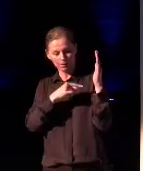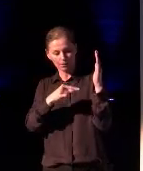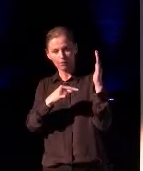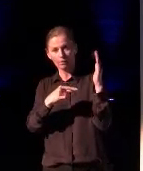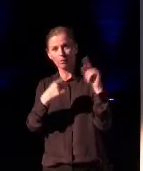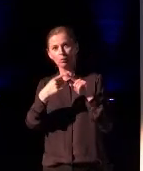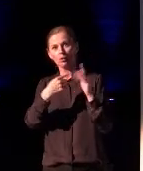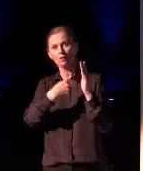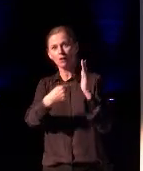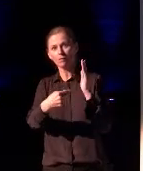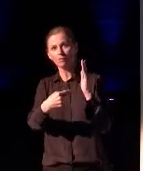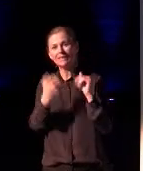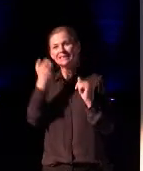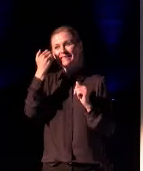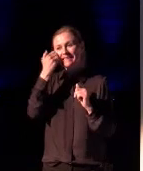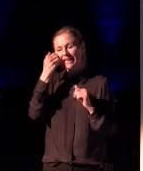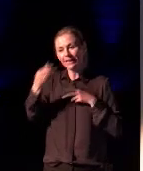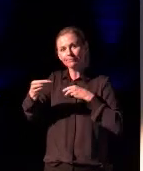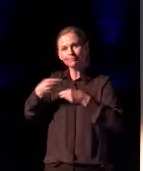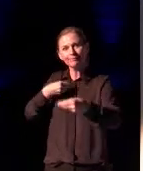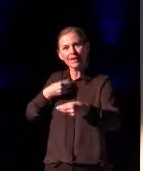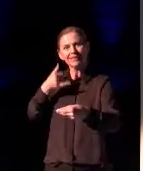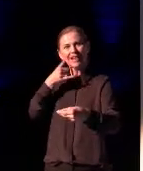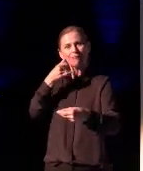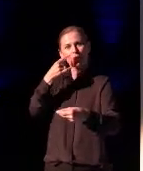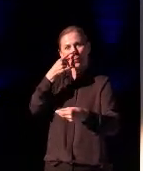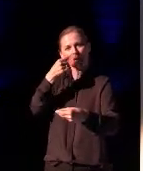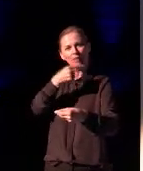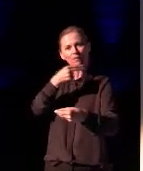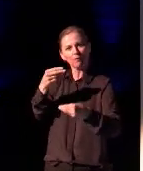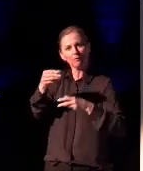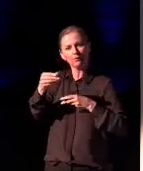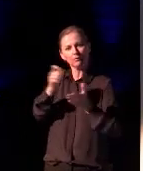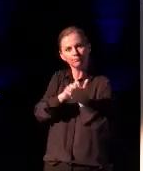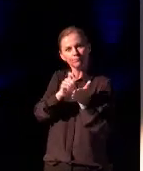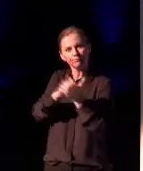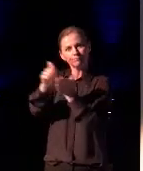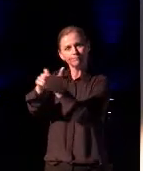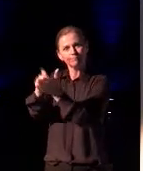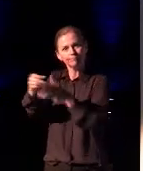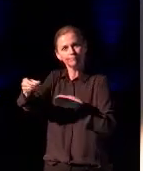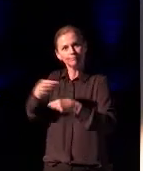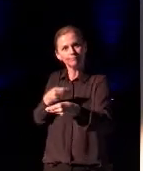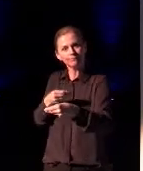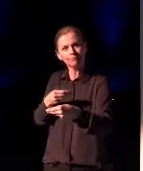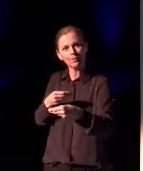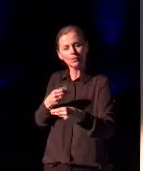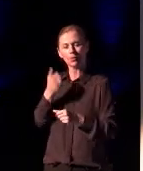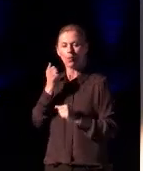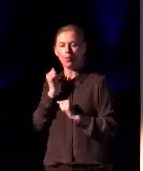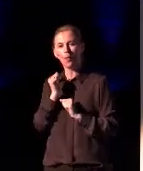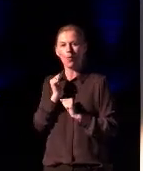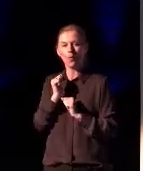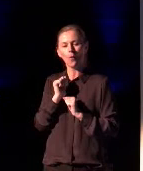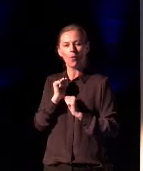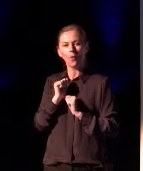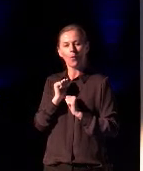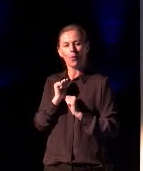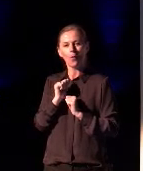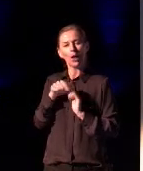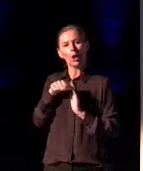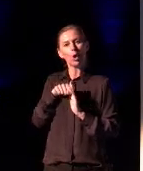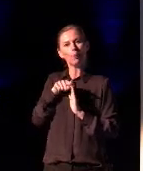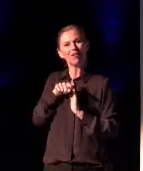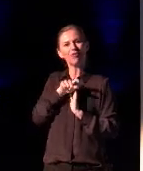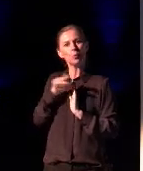navn. Hvis dere nå utveksler navn og telefonnummer på personen dere har snakket med, makkeren deres, så det lov å sende en vennlig sms I